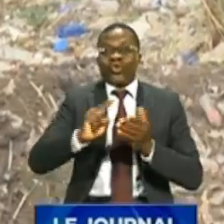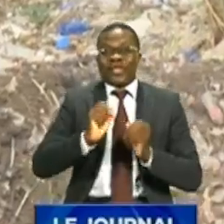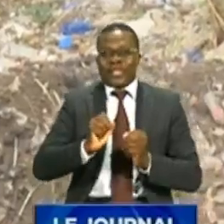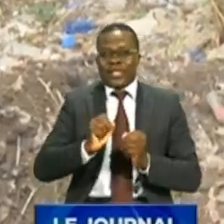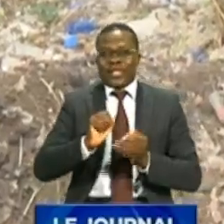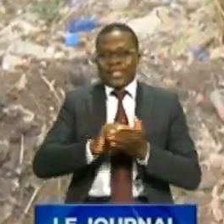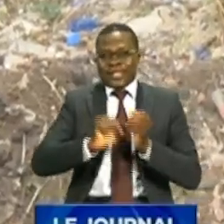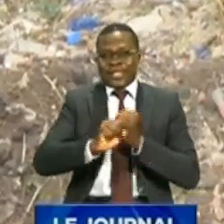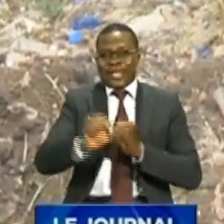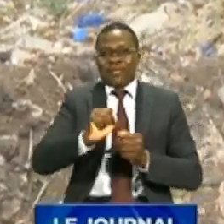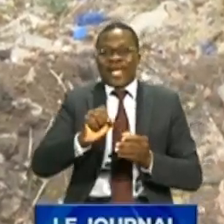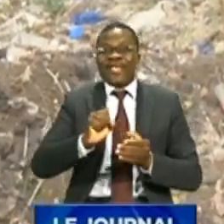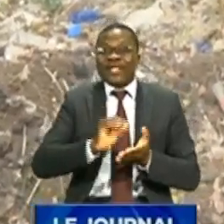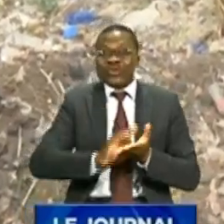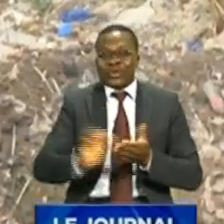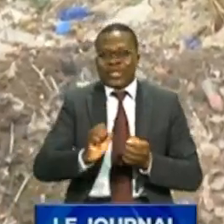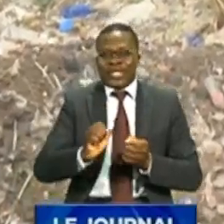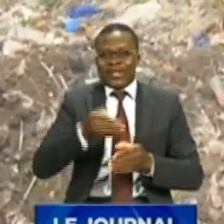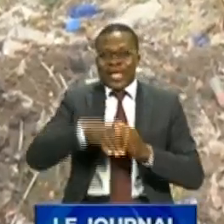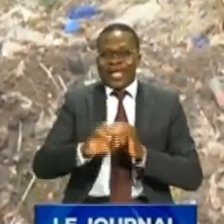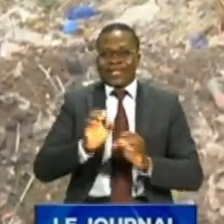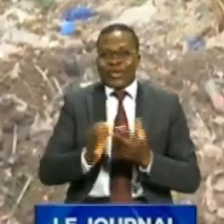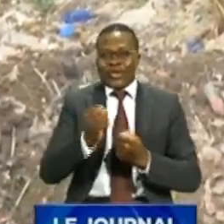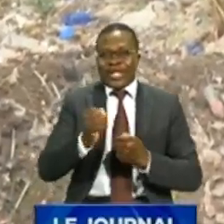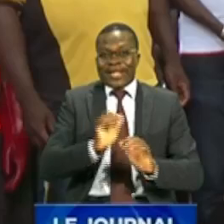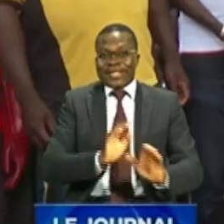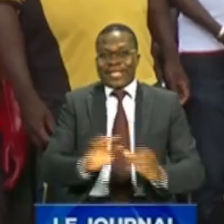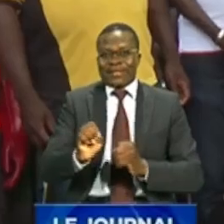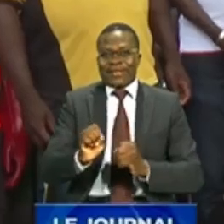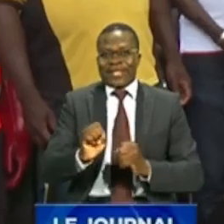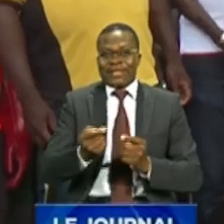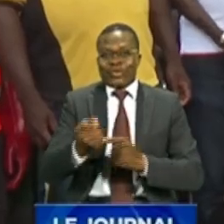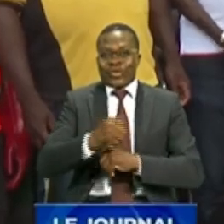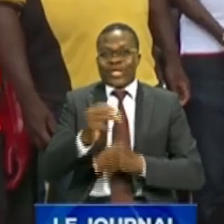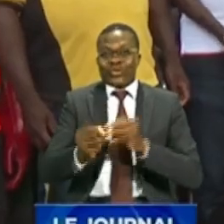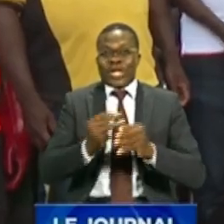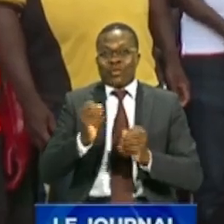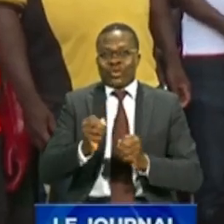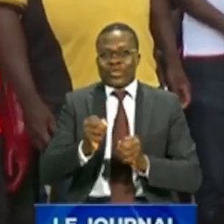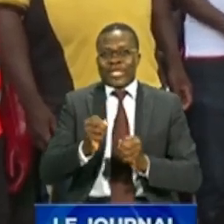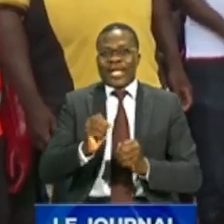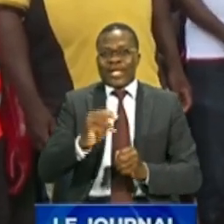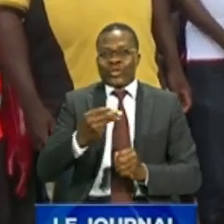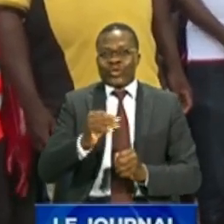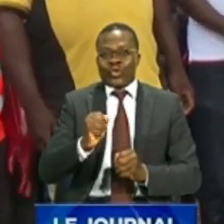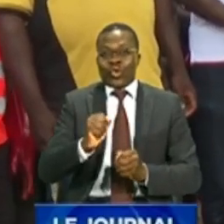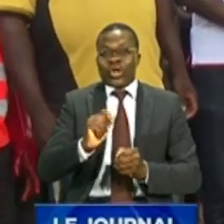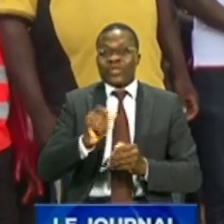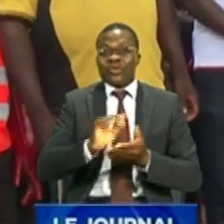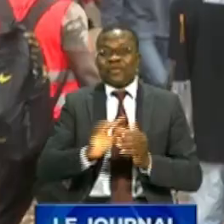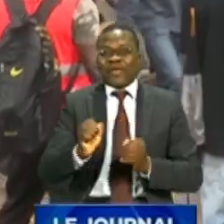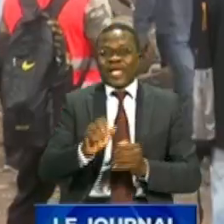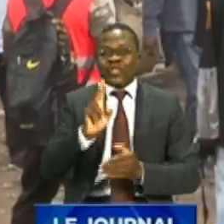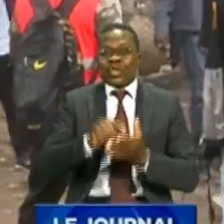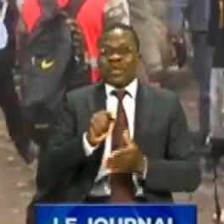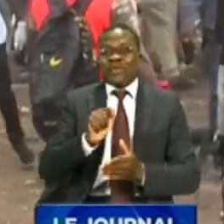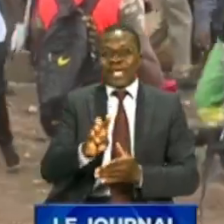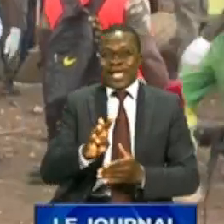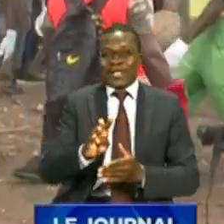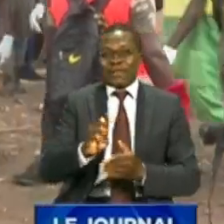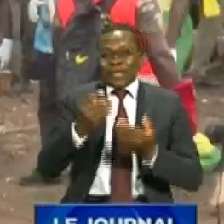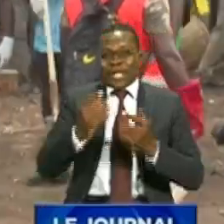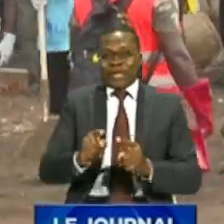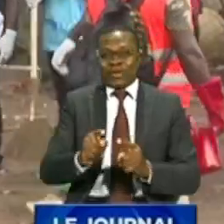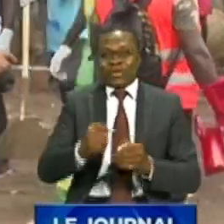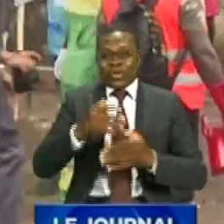Cette campagne de salubrité entre dans le cadre des activités de la Journée mondiale du World Clean Up Day 2024. Elle a eu